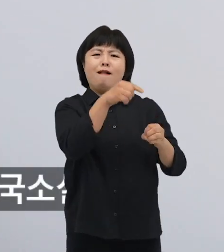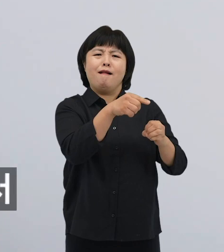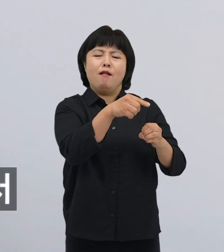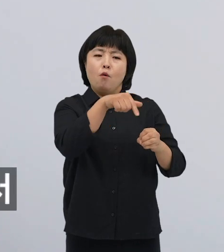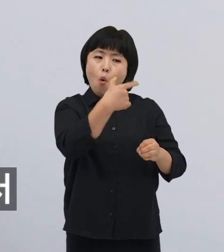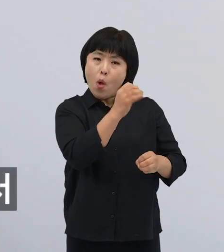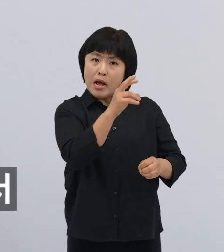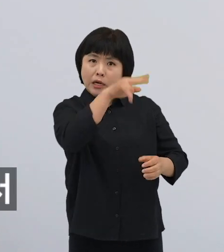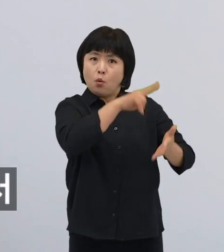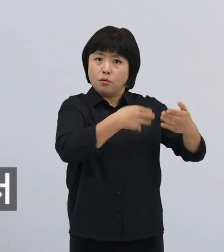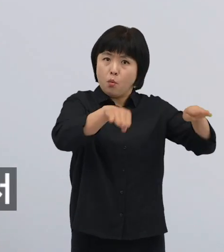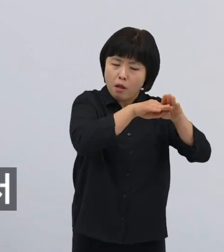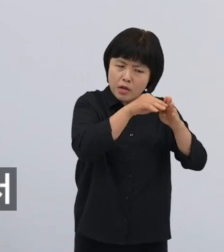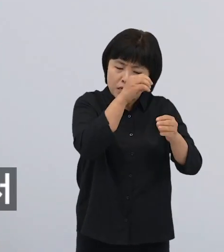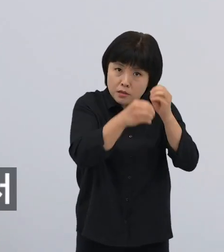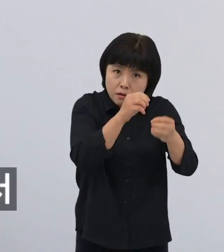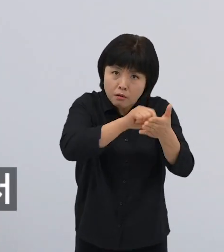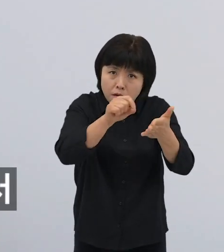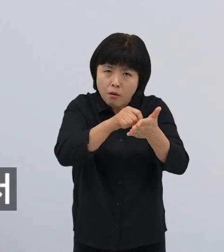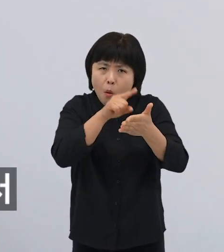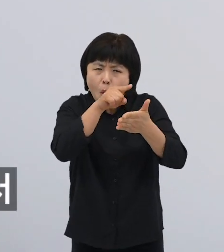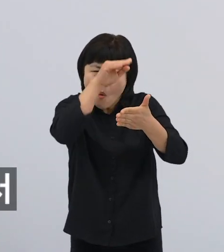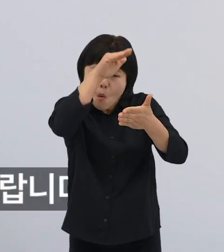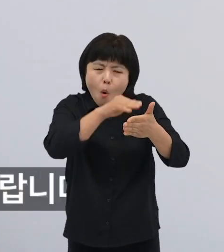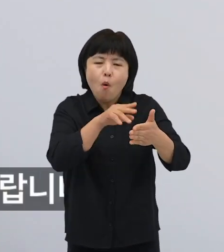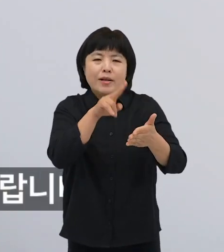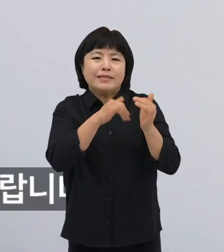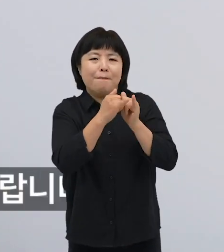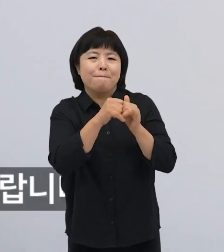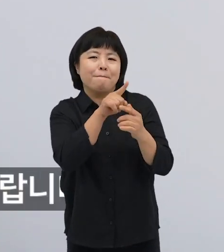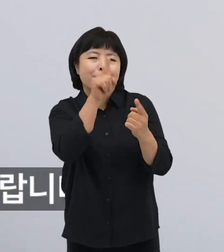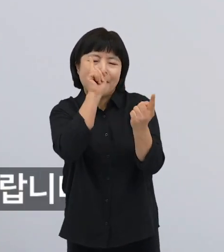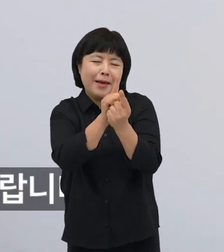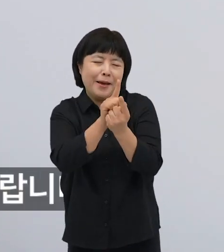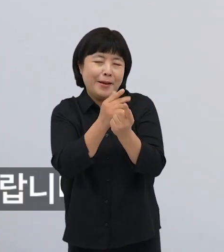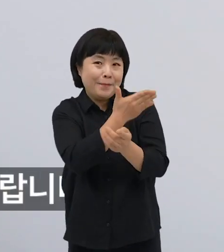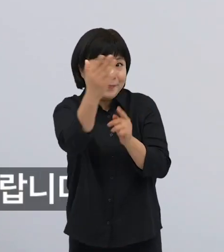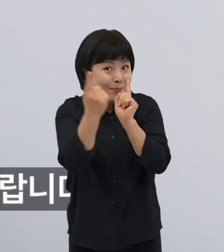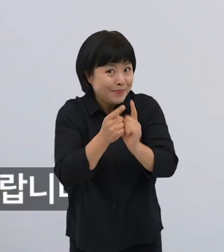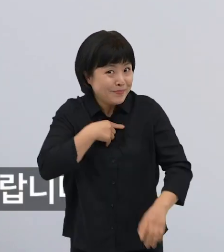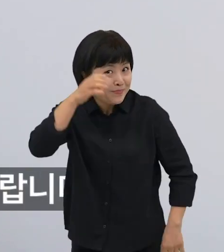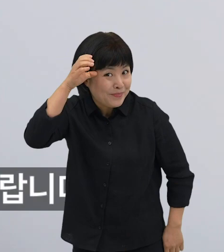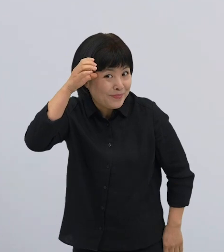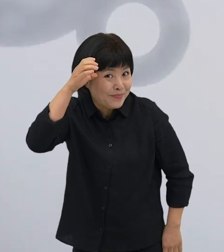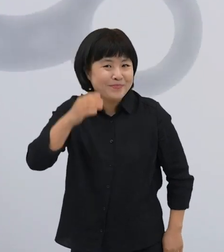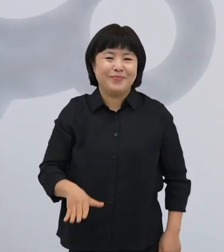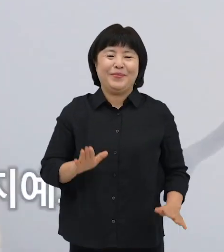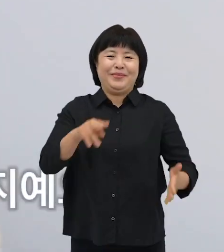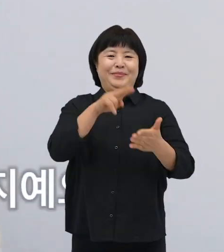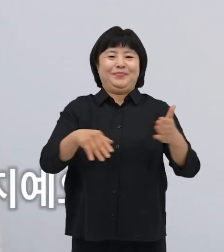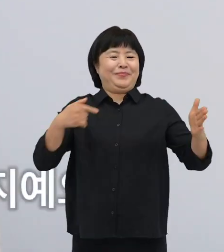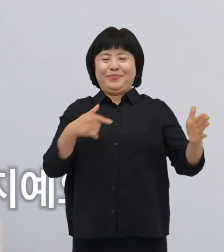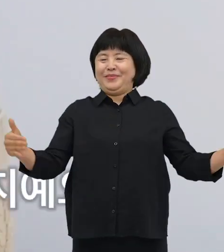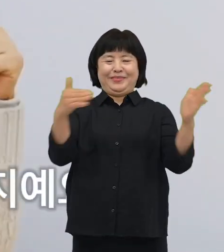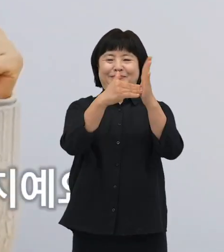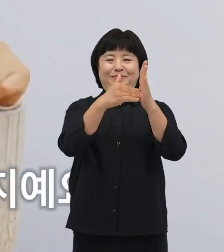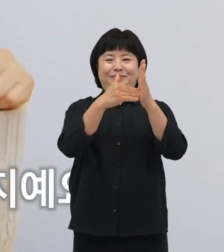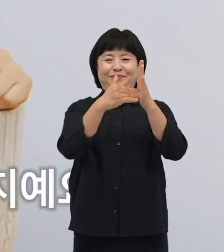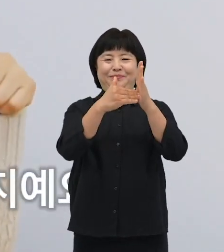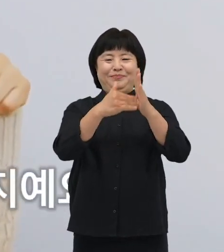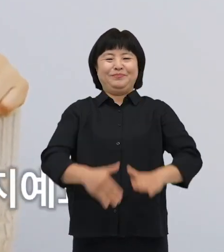소설이 공야장 도서관의 서가 한 편에서 독자와의 만남을 기다리고 있기를 바랍니다. 오늘의